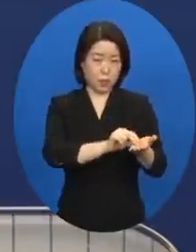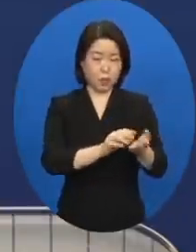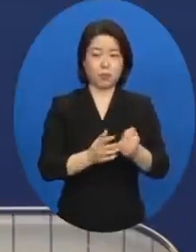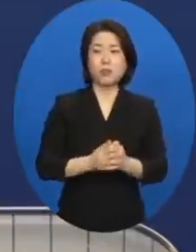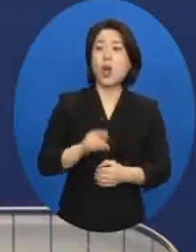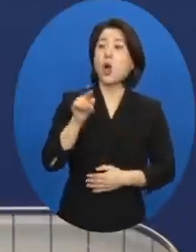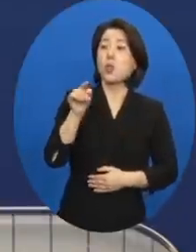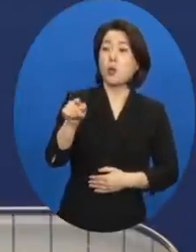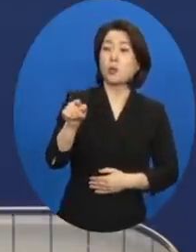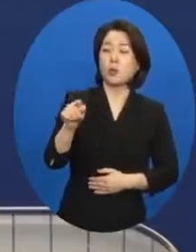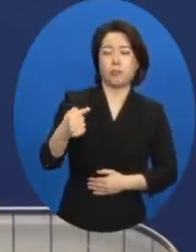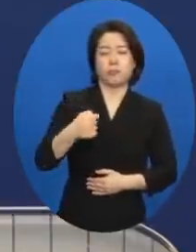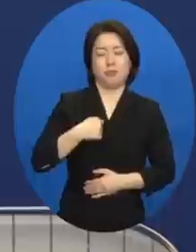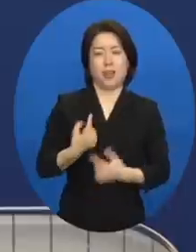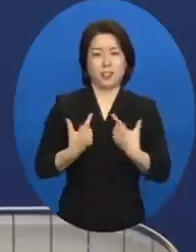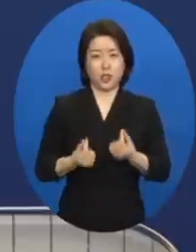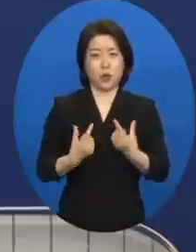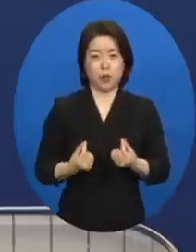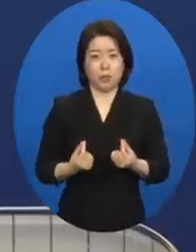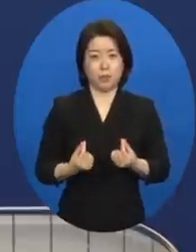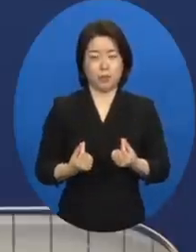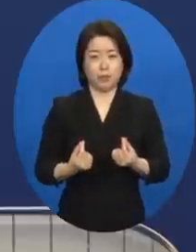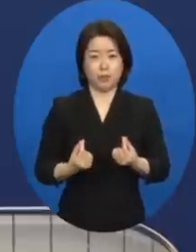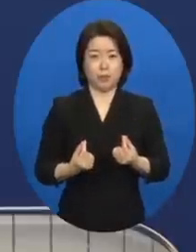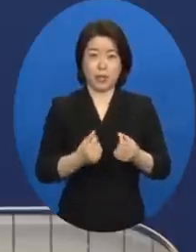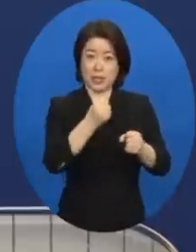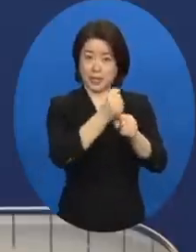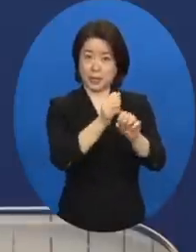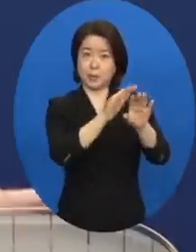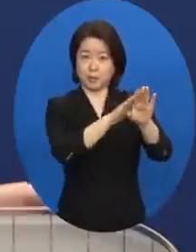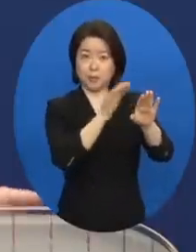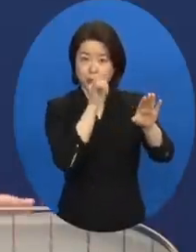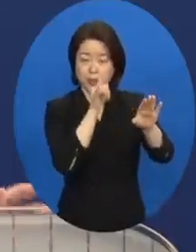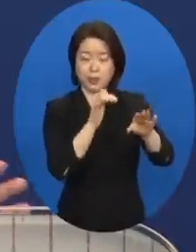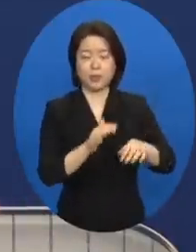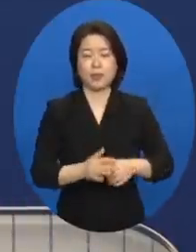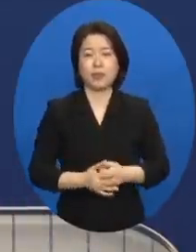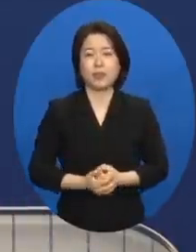너도 나처럼 이라고 잡아봤는데